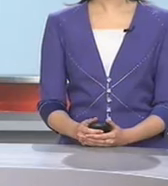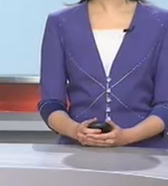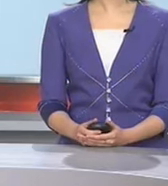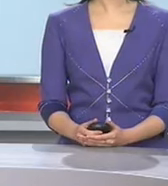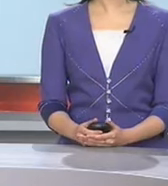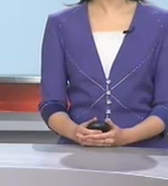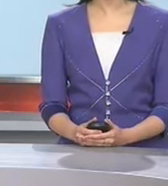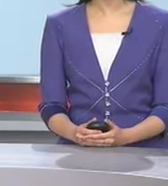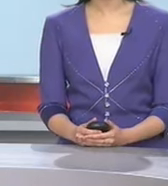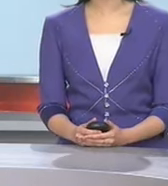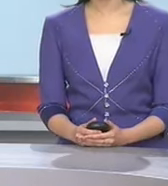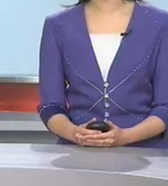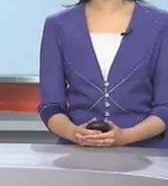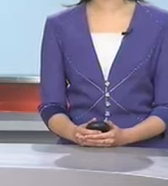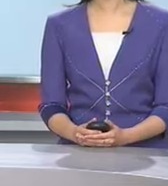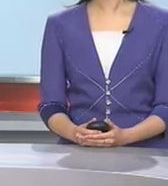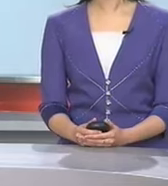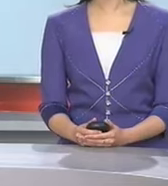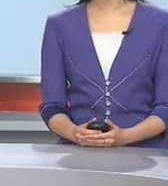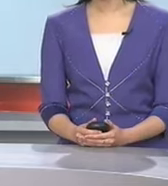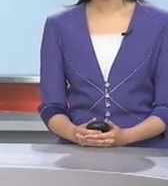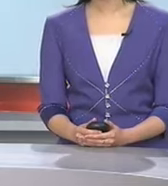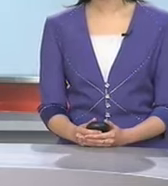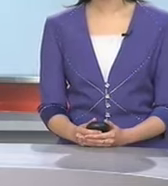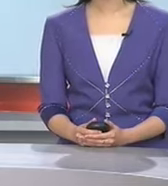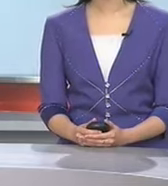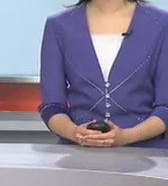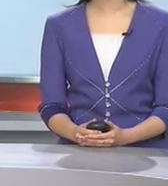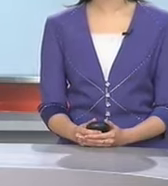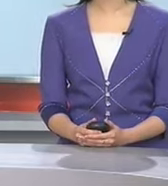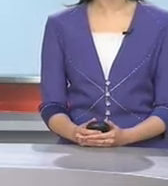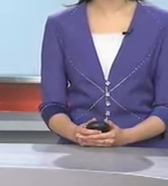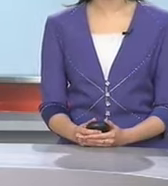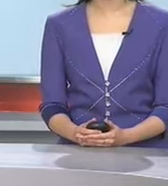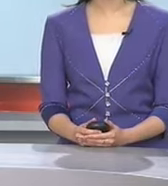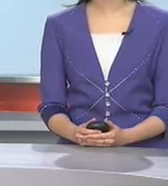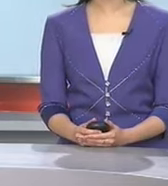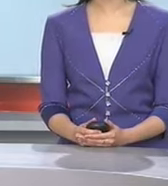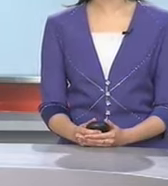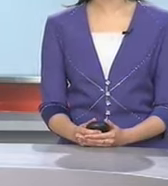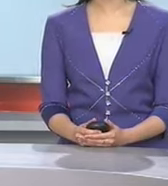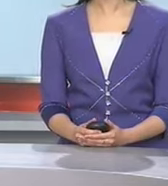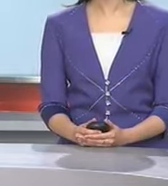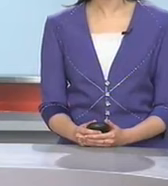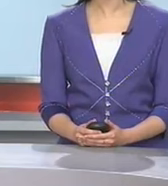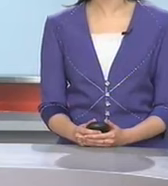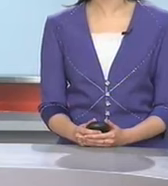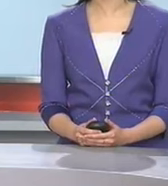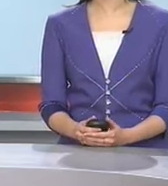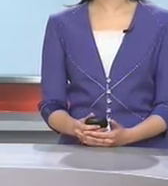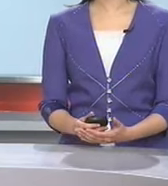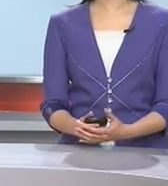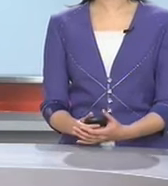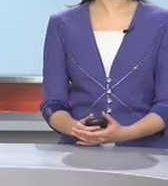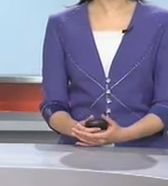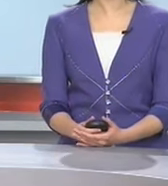最近几天，趁着秋高气爽的好天气，欣赏秋景，观赏美丽的秋季植物，欣赏秋天绚烂的美